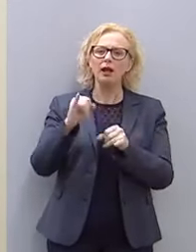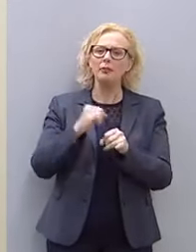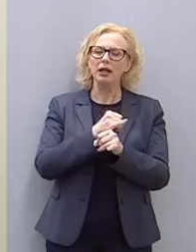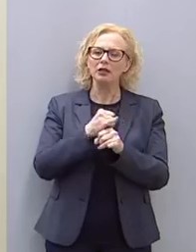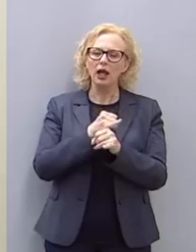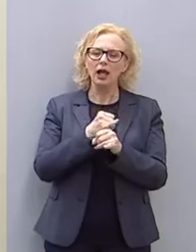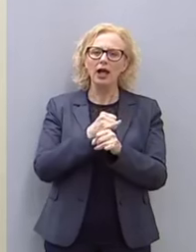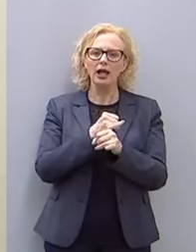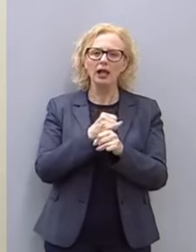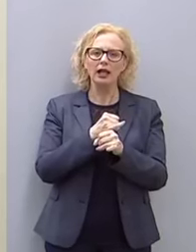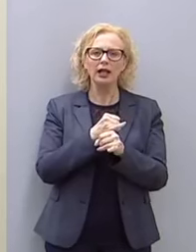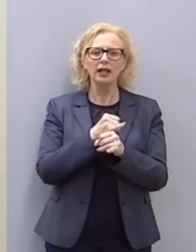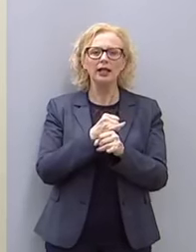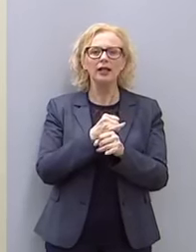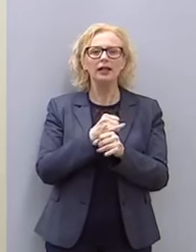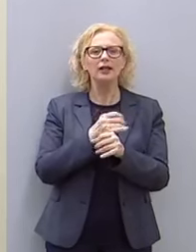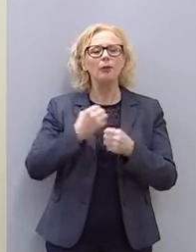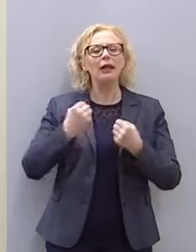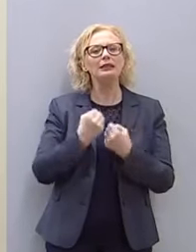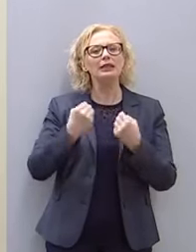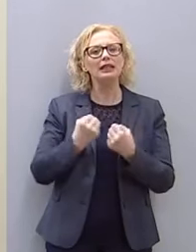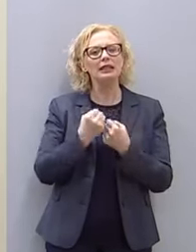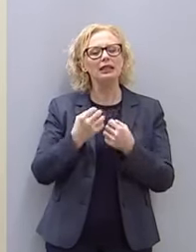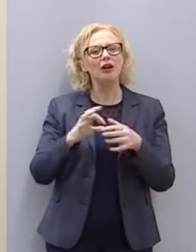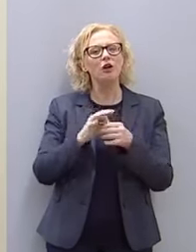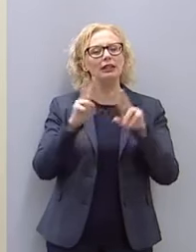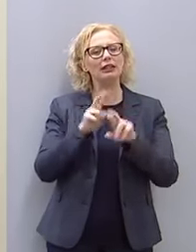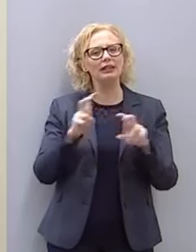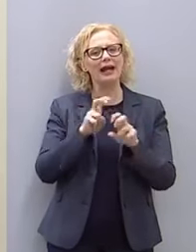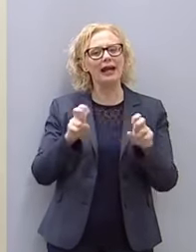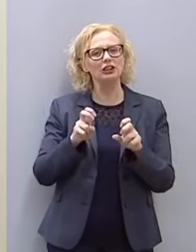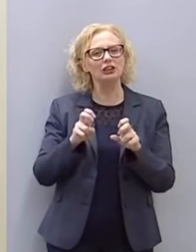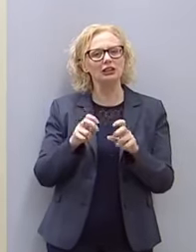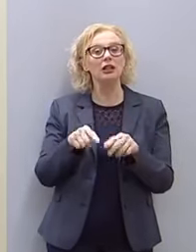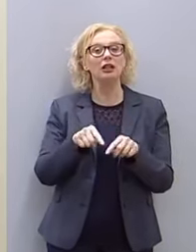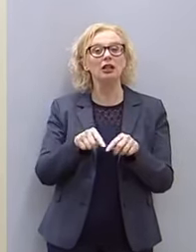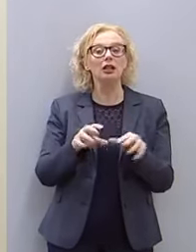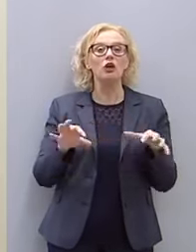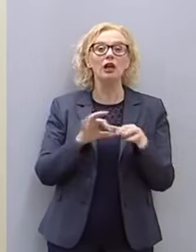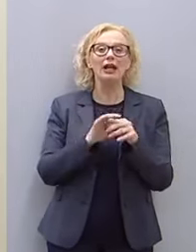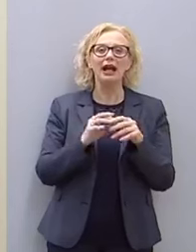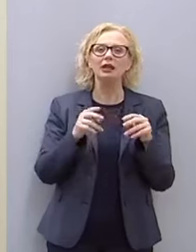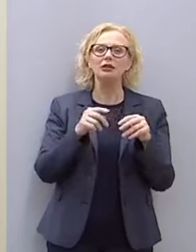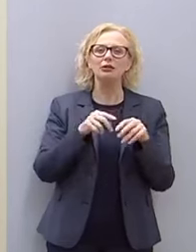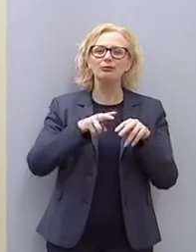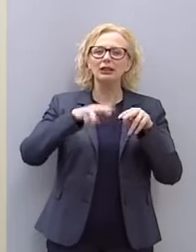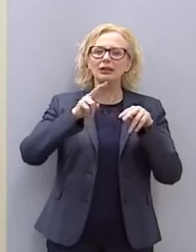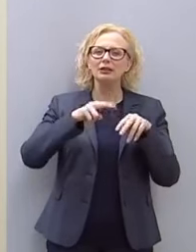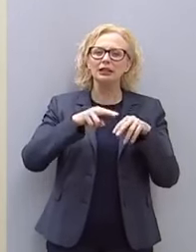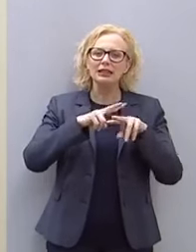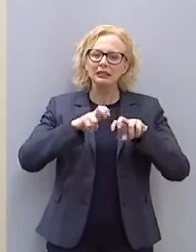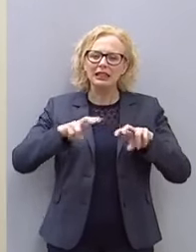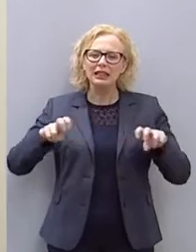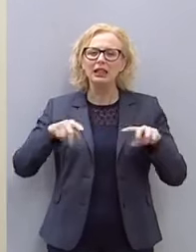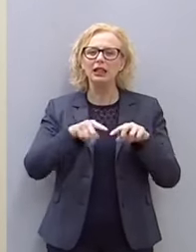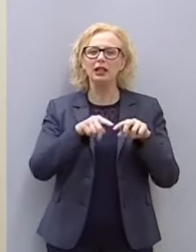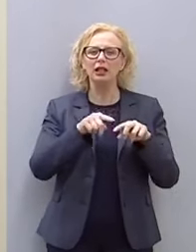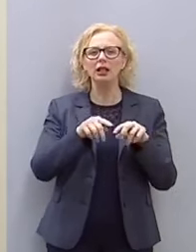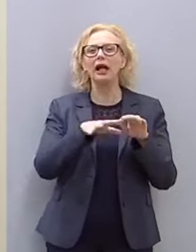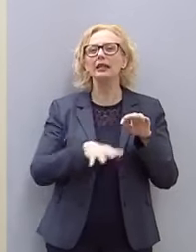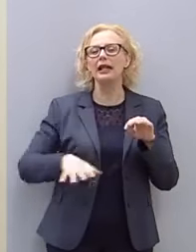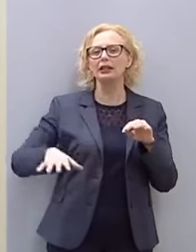che riguarda l'indagine di prevalenza per una politica di screening ha ancora più intensa sul